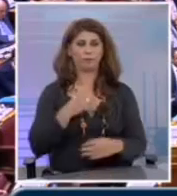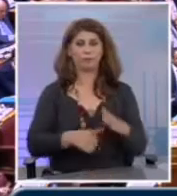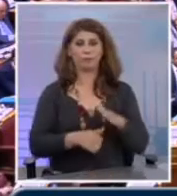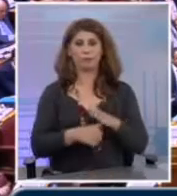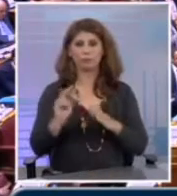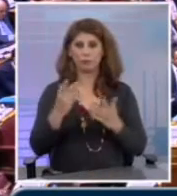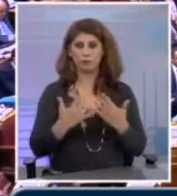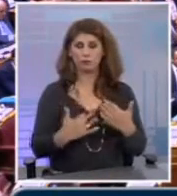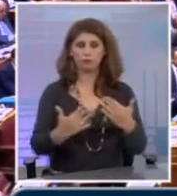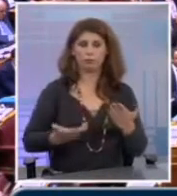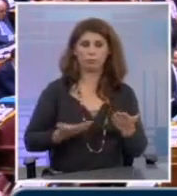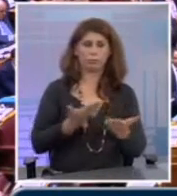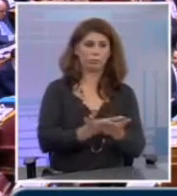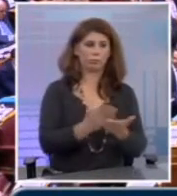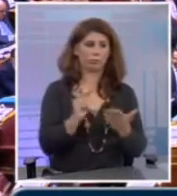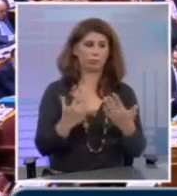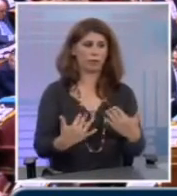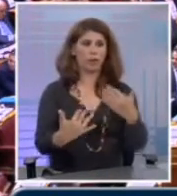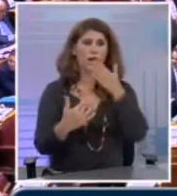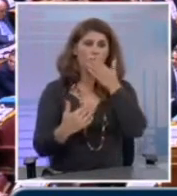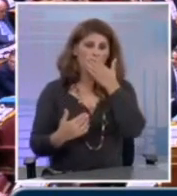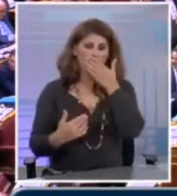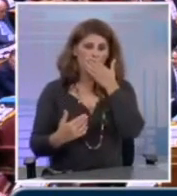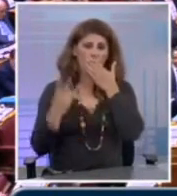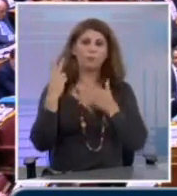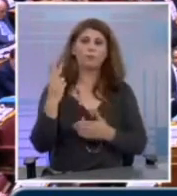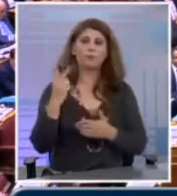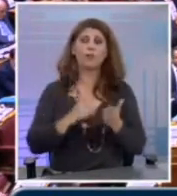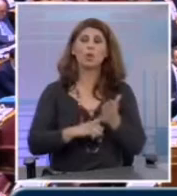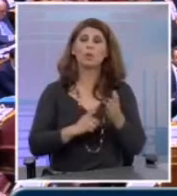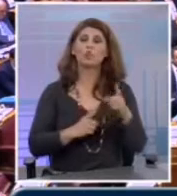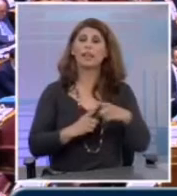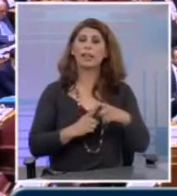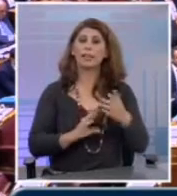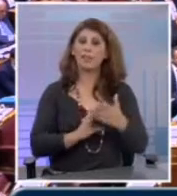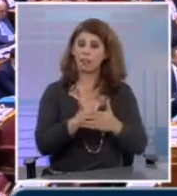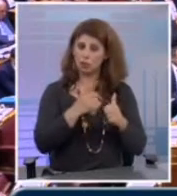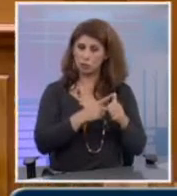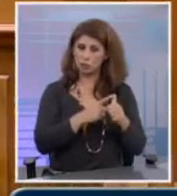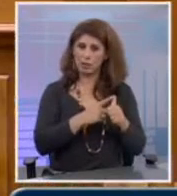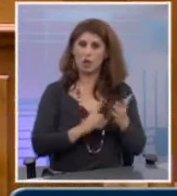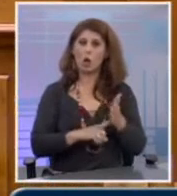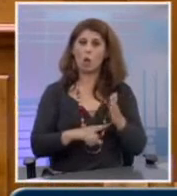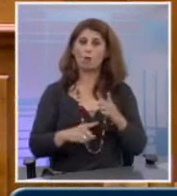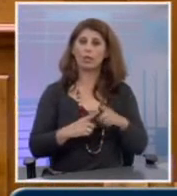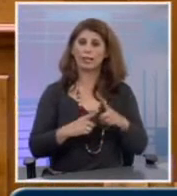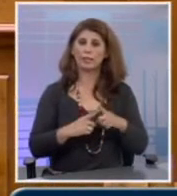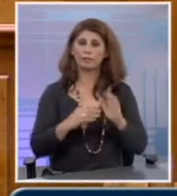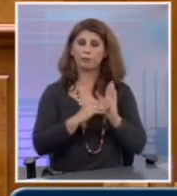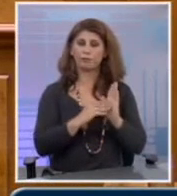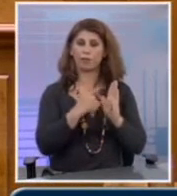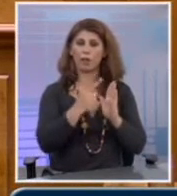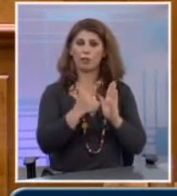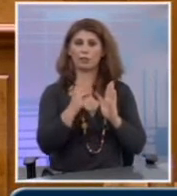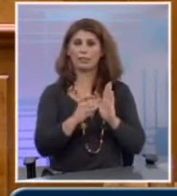Θα θέσω στο σώμα δύο νομοτεχνικές βελτιώσεις. Μία νομοτεχνική βελτίωση επί του άρθρου